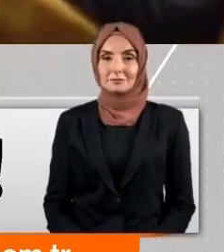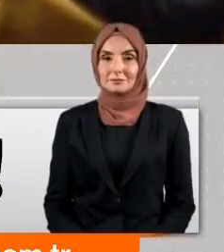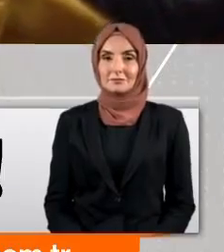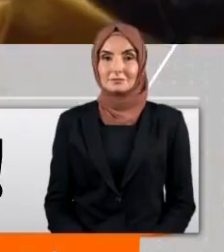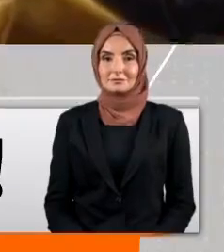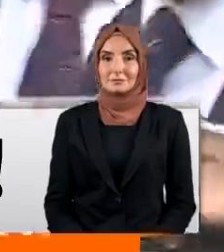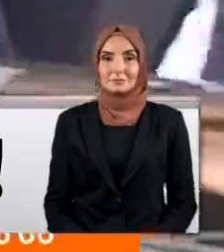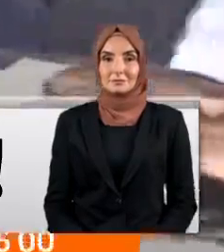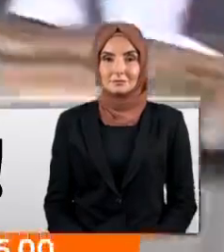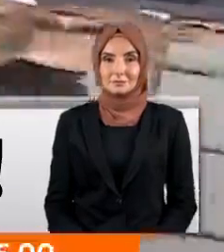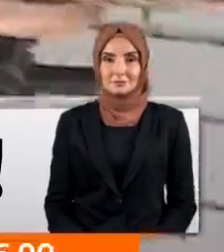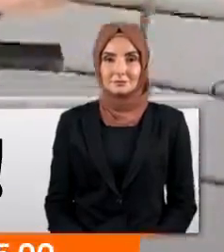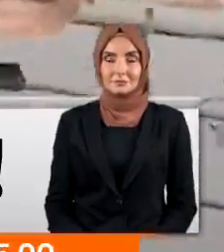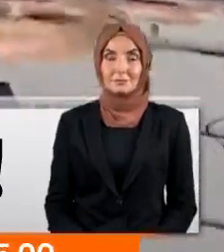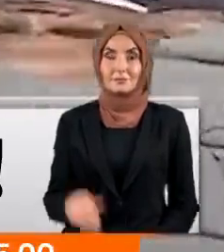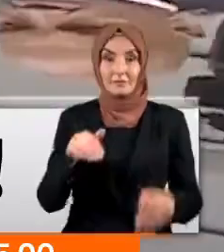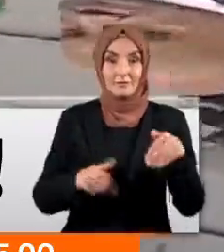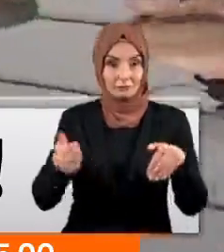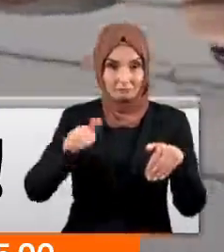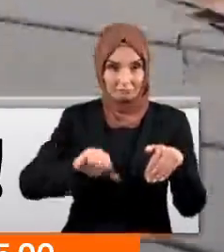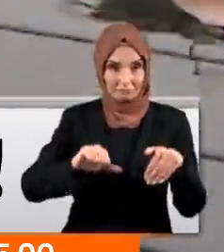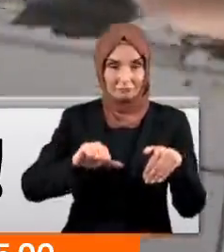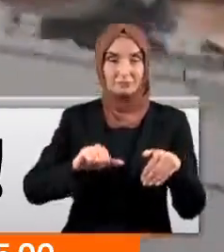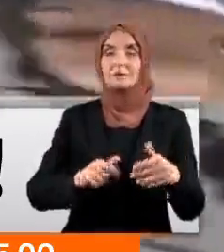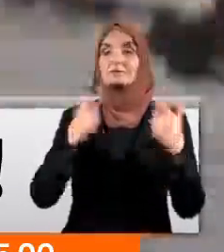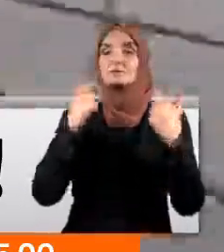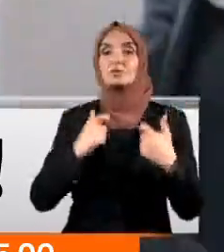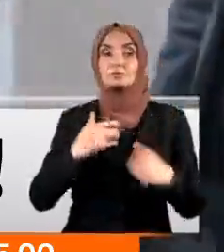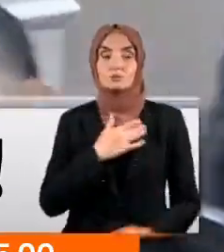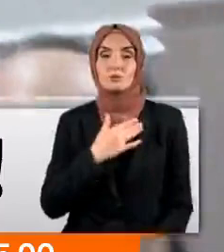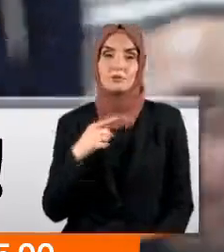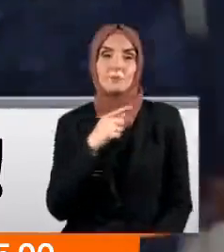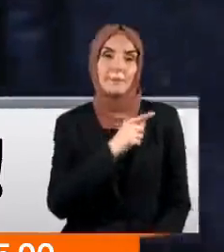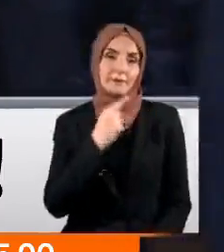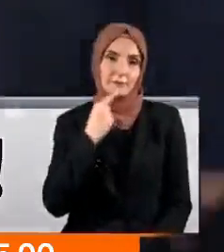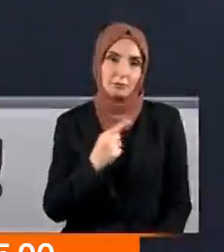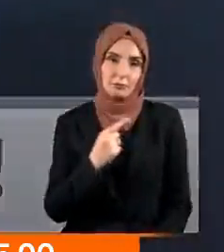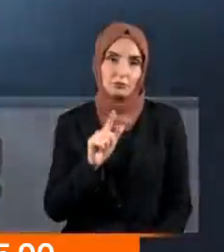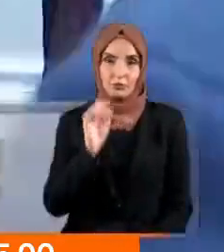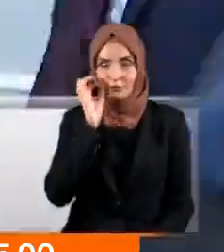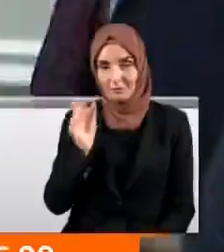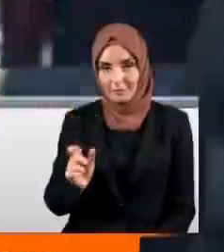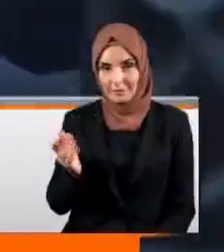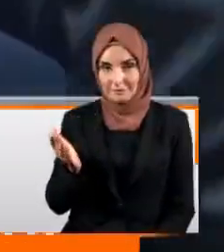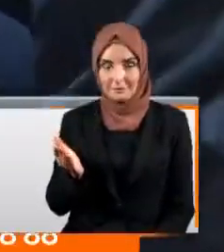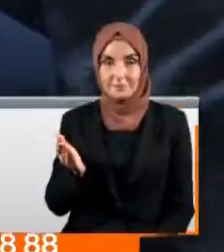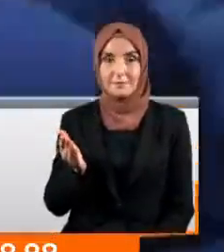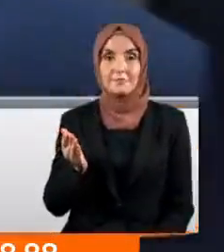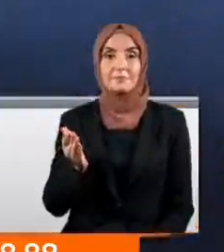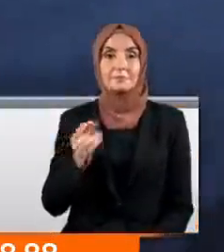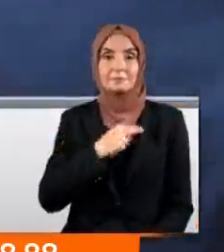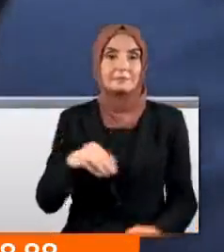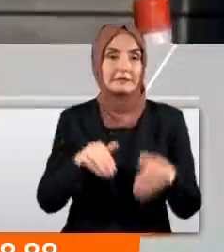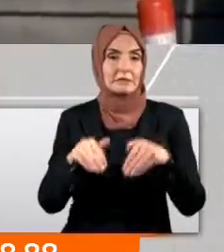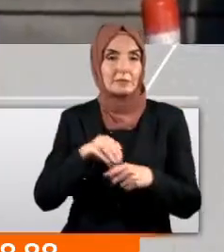aday çıkmadı maalesef. Seçim yenilgisinin sorumluluğunu CHP'ye yıkan Türkkan, yerel seçimler içinde ittifaksız modele